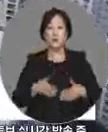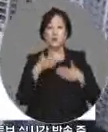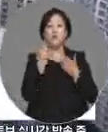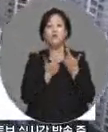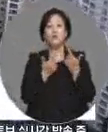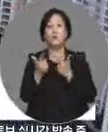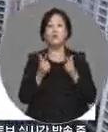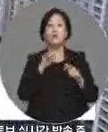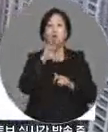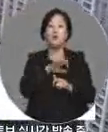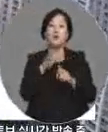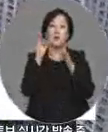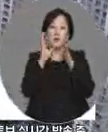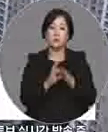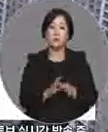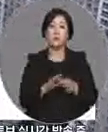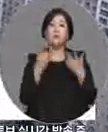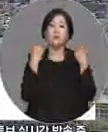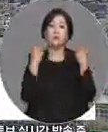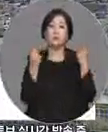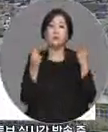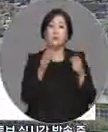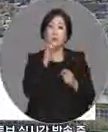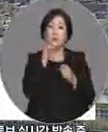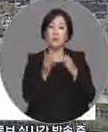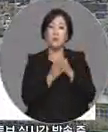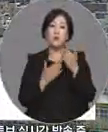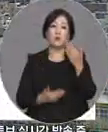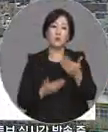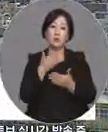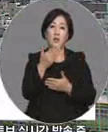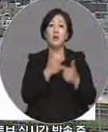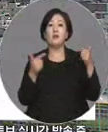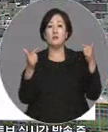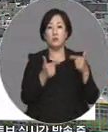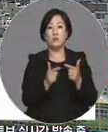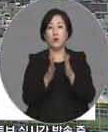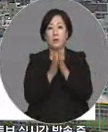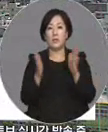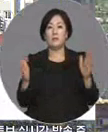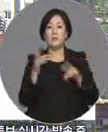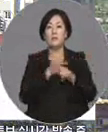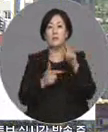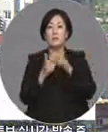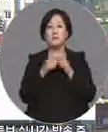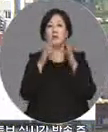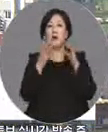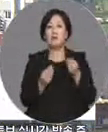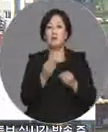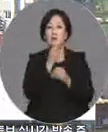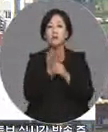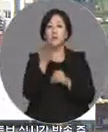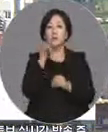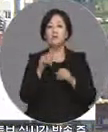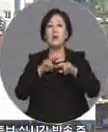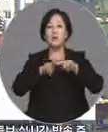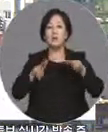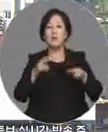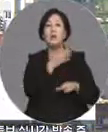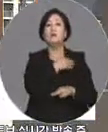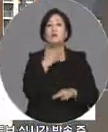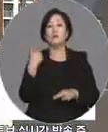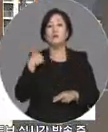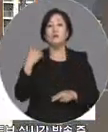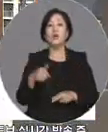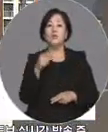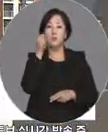대상 지역은 그대로 유지했습니다. 거래가 줄고 아파트 가격이 안정세를 이루고 있지만 해제 조건을 충족할